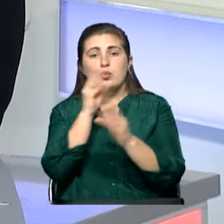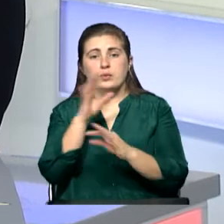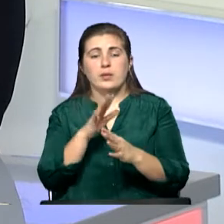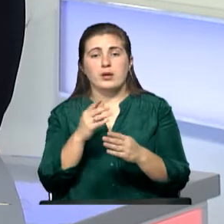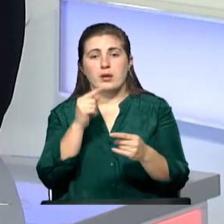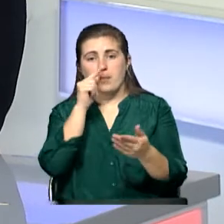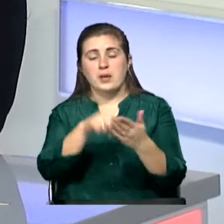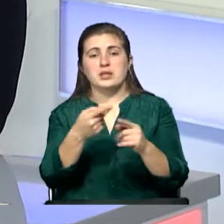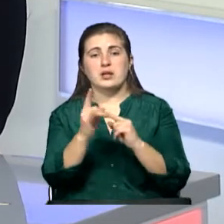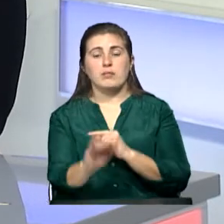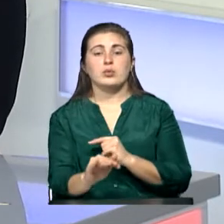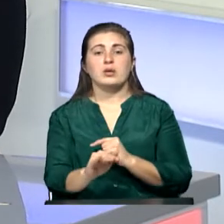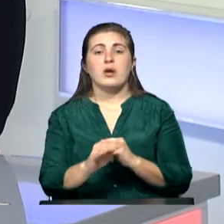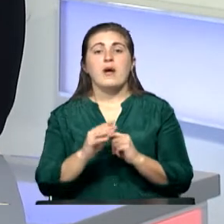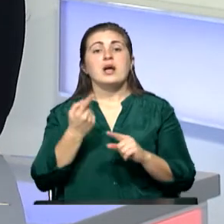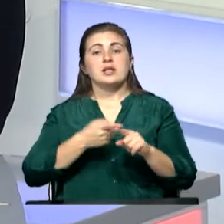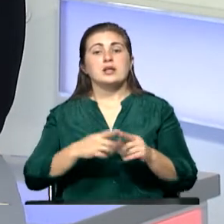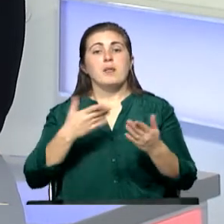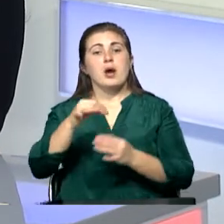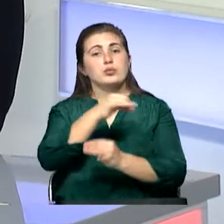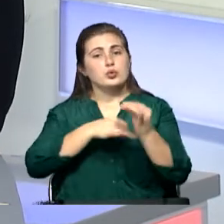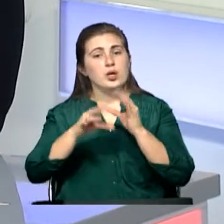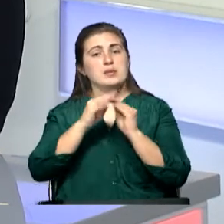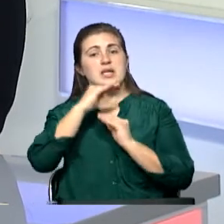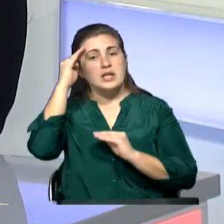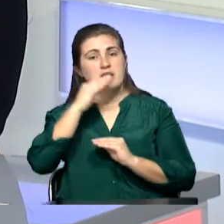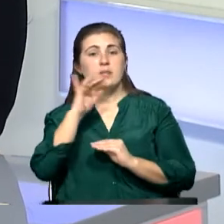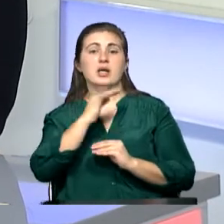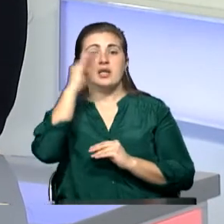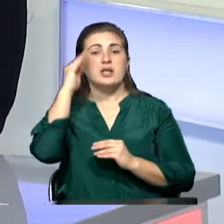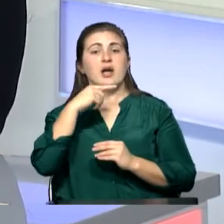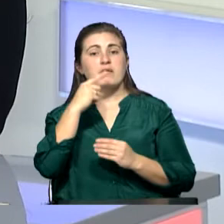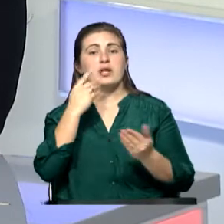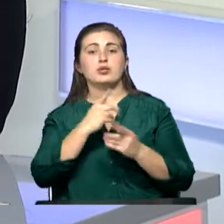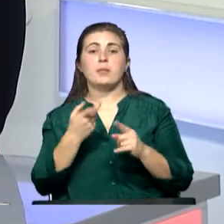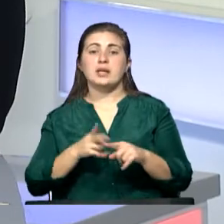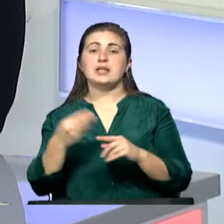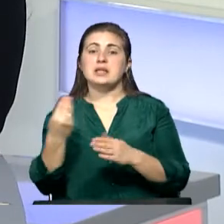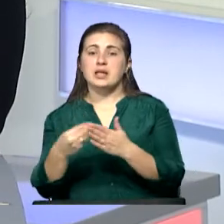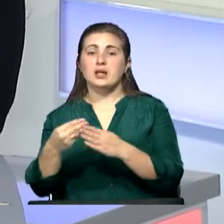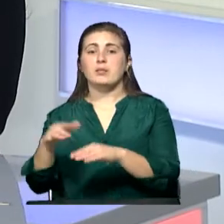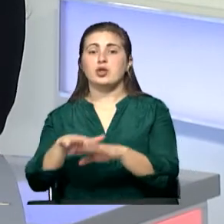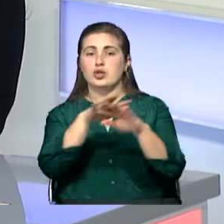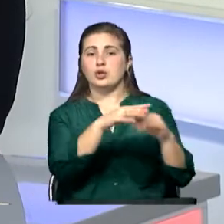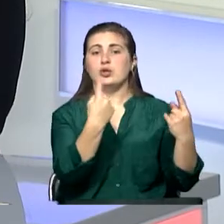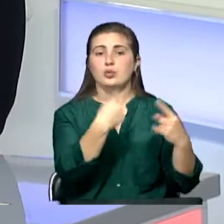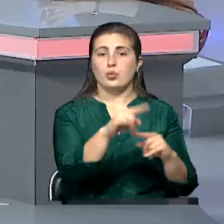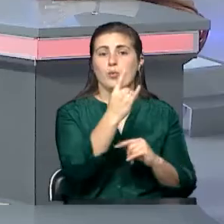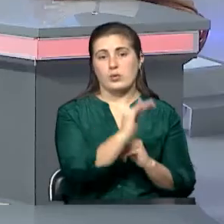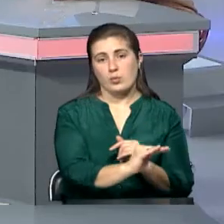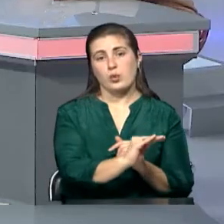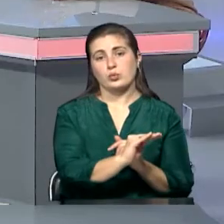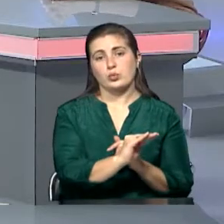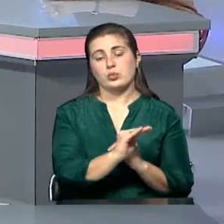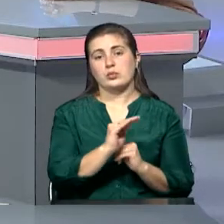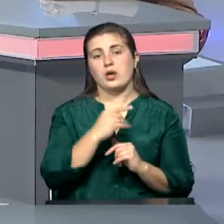Тогда мы это обсуждаем с родителями, и родители говорят нам, чтобы мы эти деньги перечислили там другому ребенку. Ну, именно